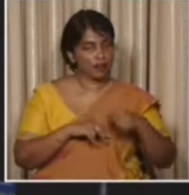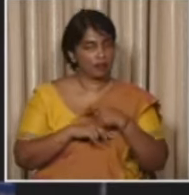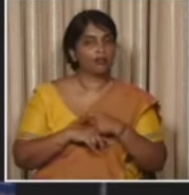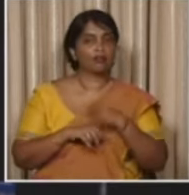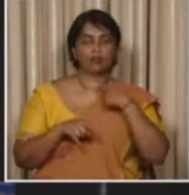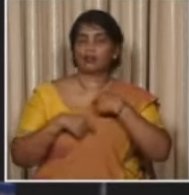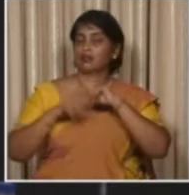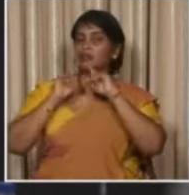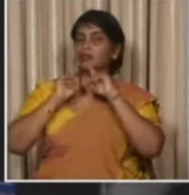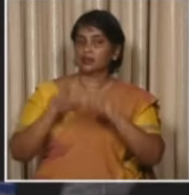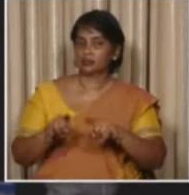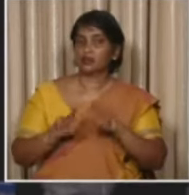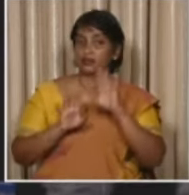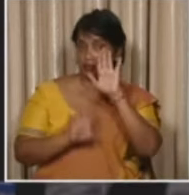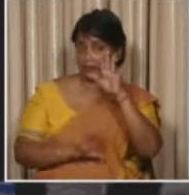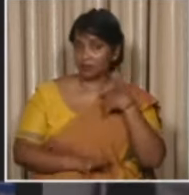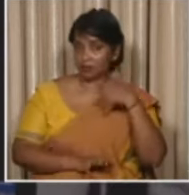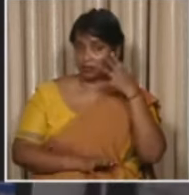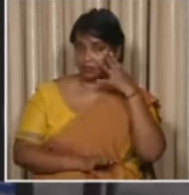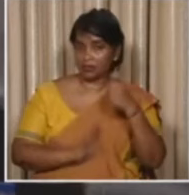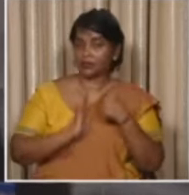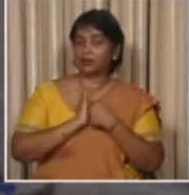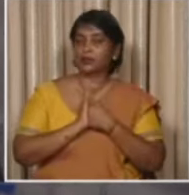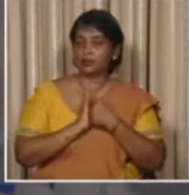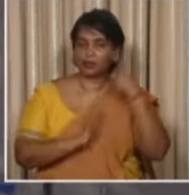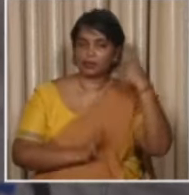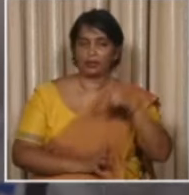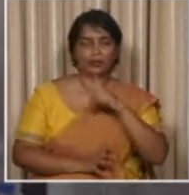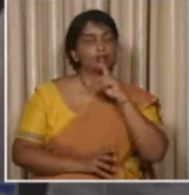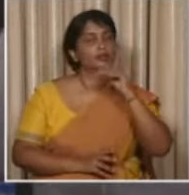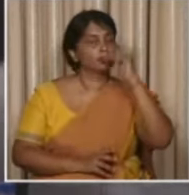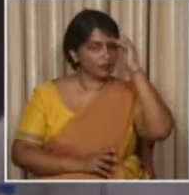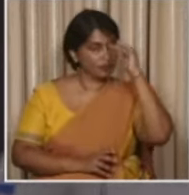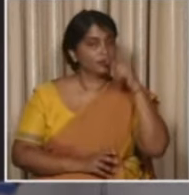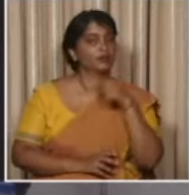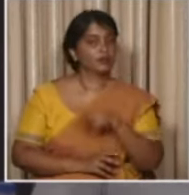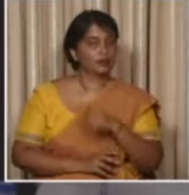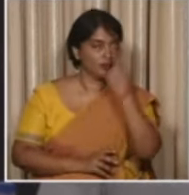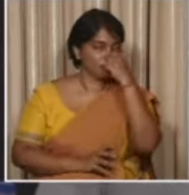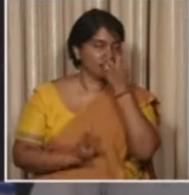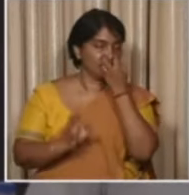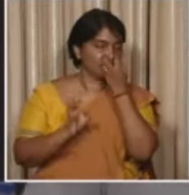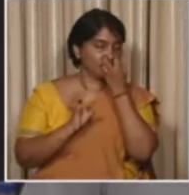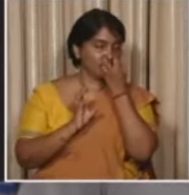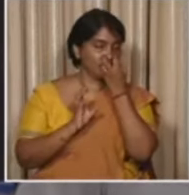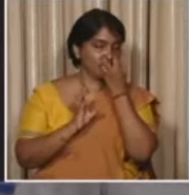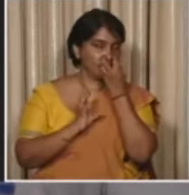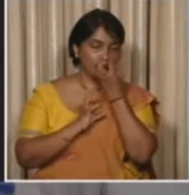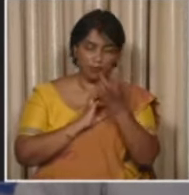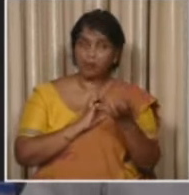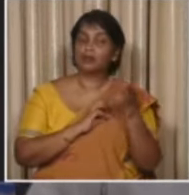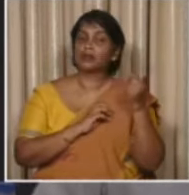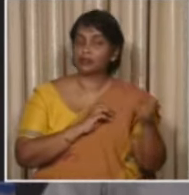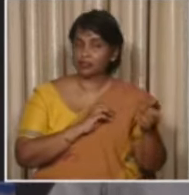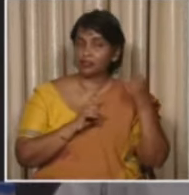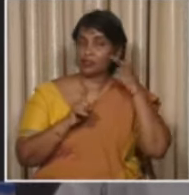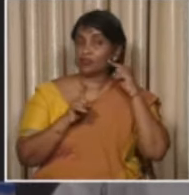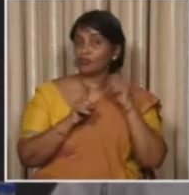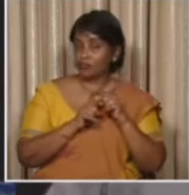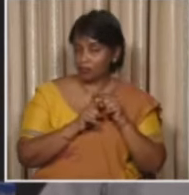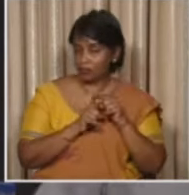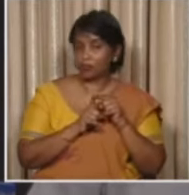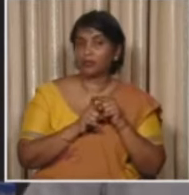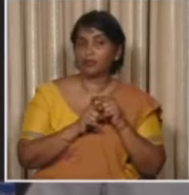දැනුවත් කරන්නේ. හැබැයි මතක තියාගන්න ගරු නියෝජ්‍ය කතානායකතුමනි, මේ පාස්කු නිදා ත්‍රස්තපාරේ එල්ල